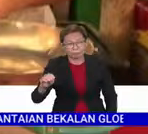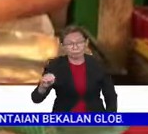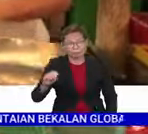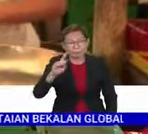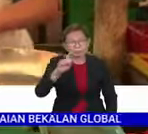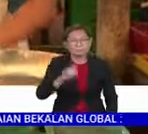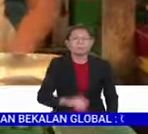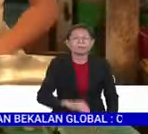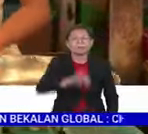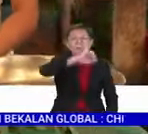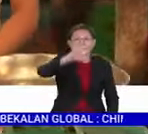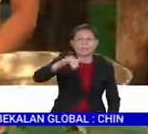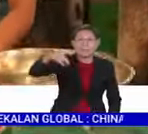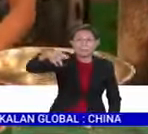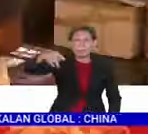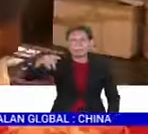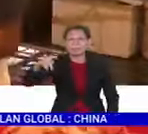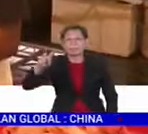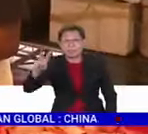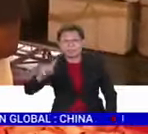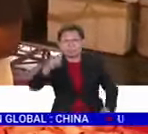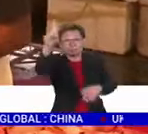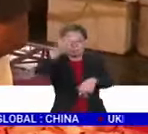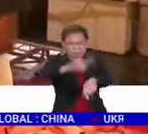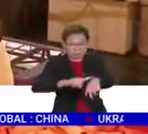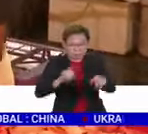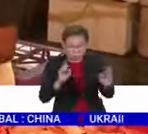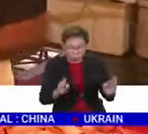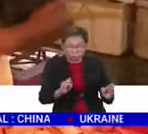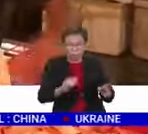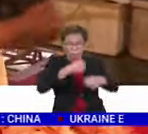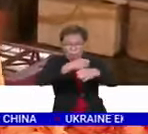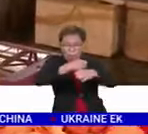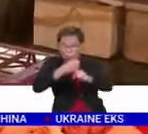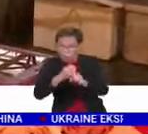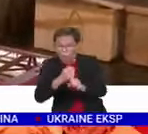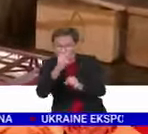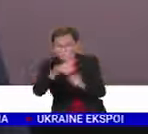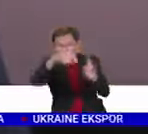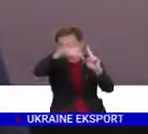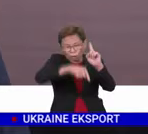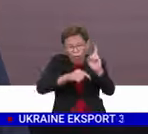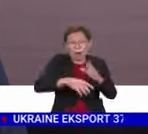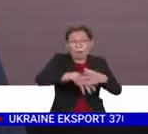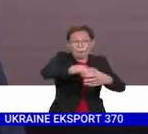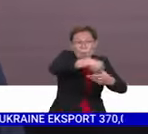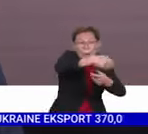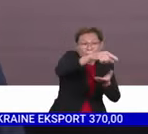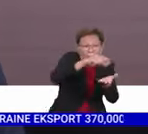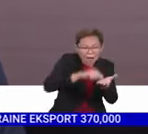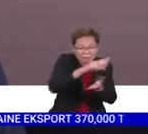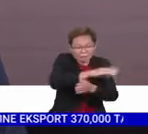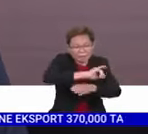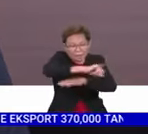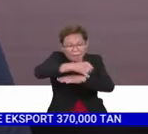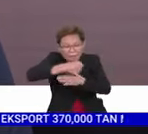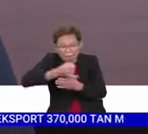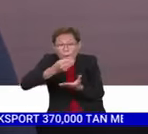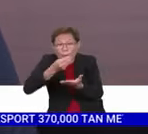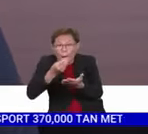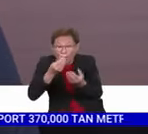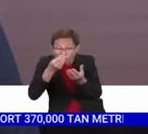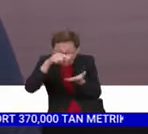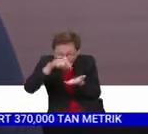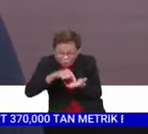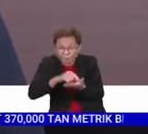diberikan JPV diberi masa seminggu untuk mencadangkan satu corak pengurusan data pengeluaran ayam dan import ayam.